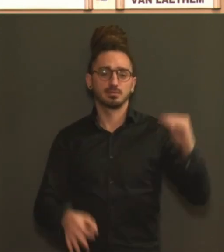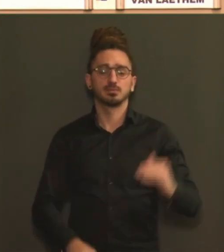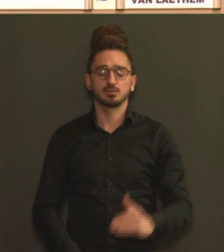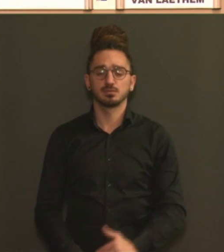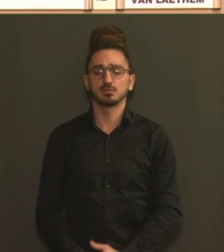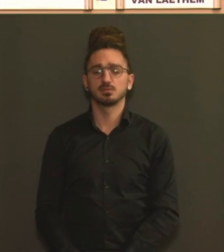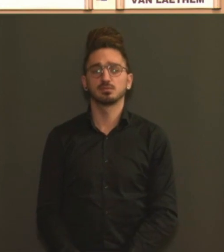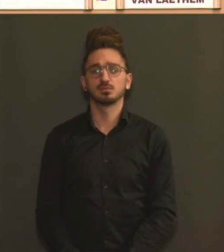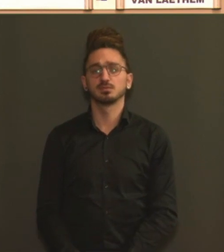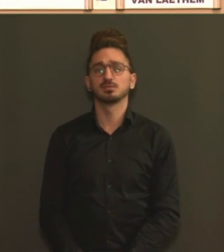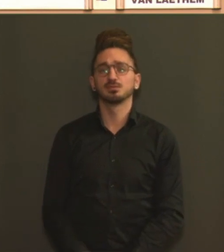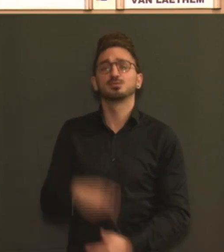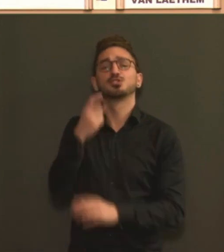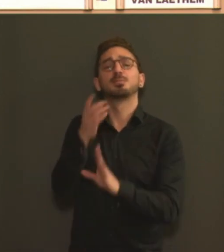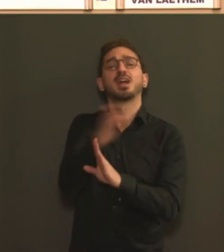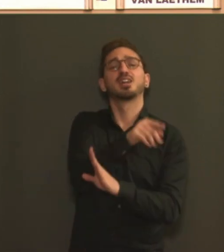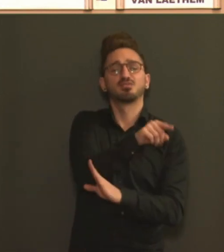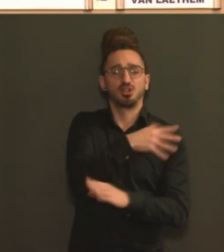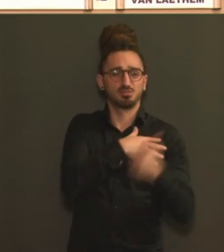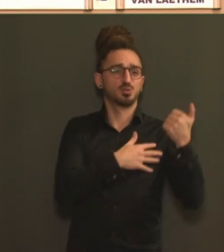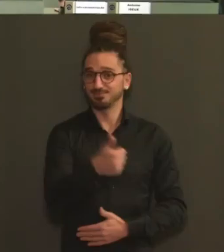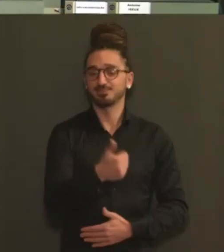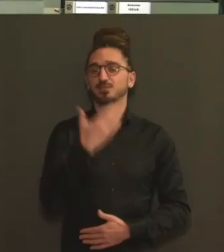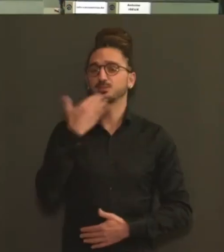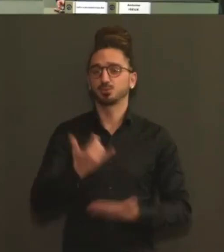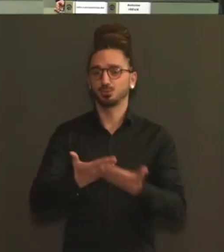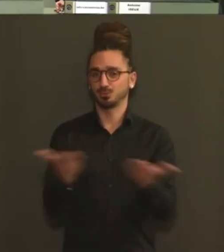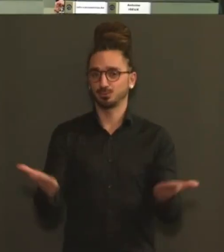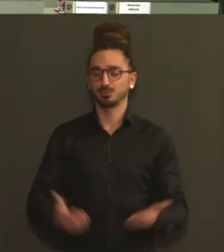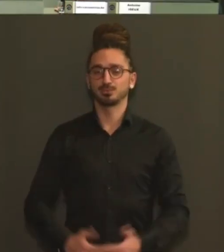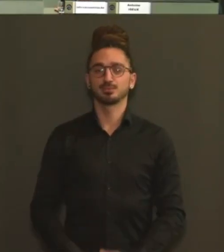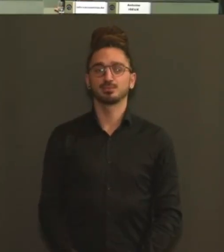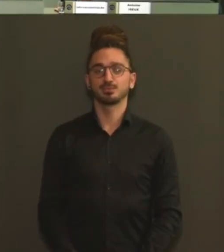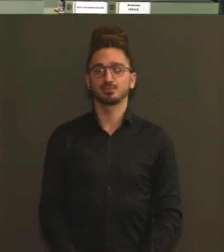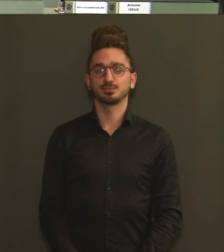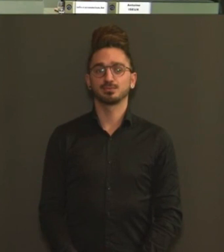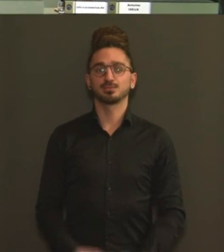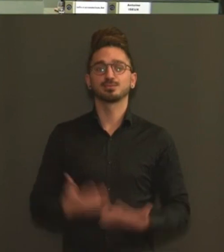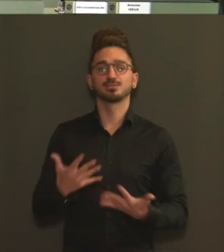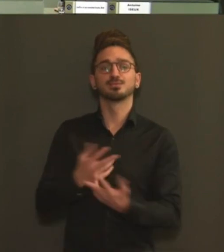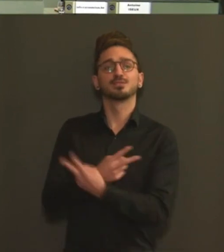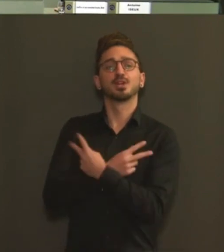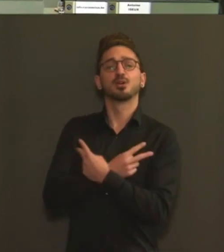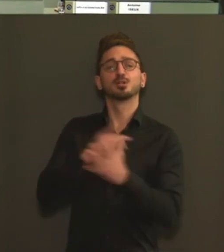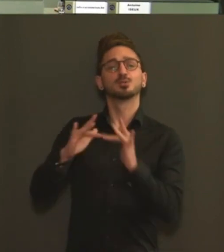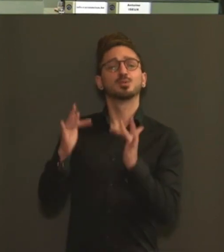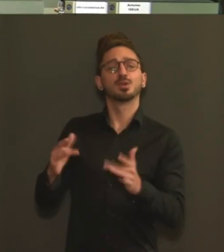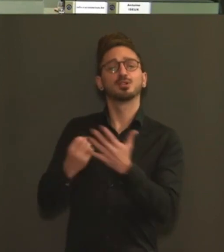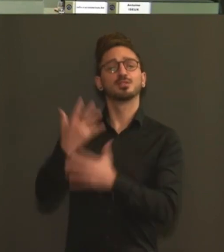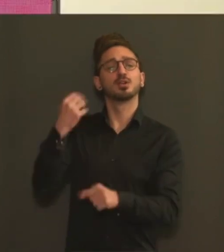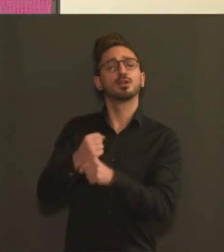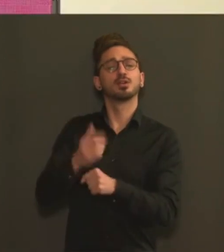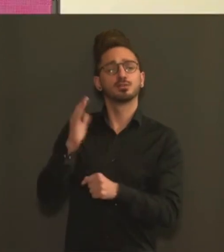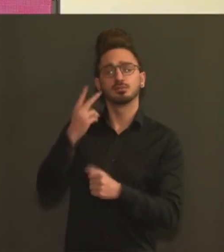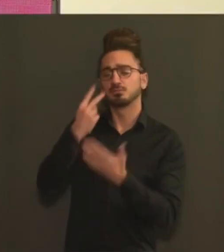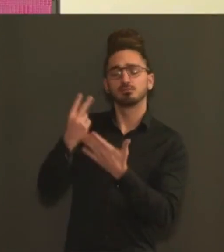de 64 décès par jour. Alors les vacances de Noël et Nouvel An commencent à s'éloigner et donc on